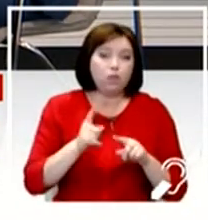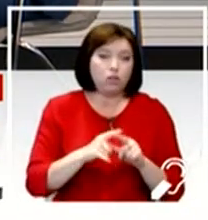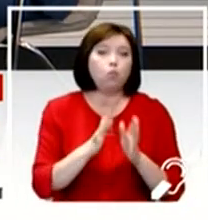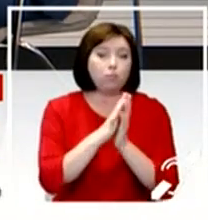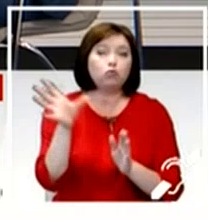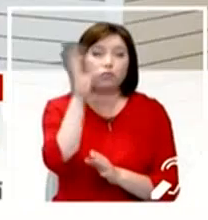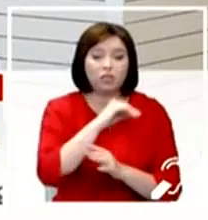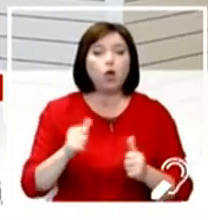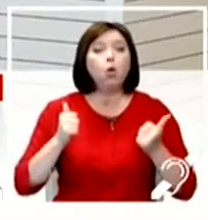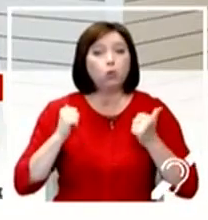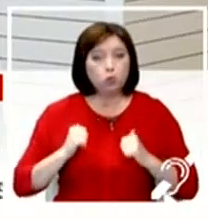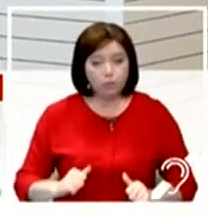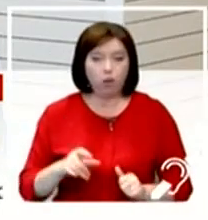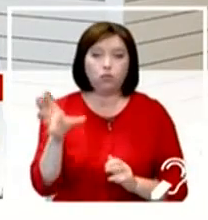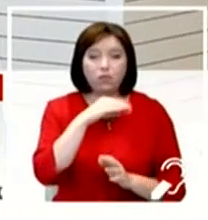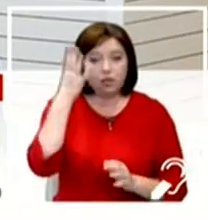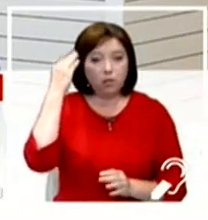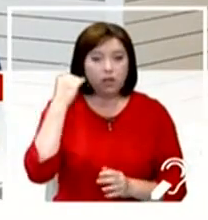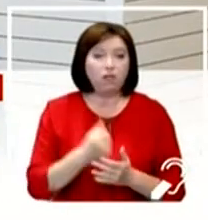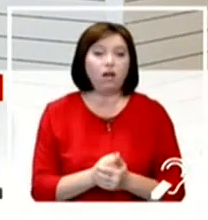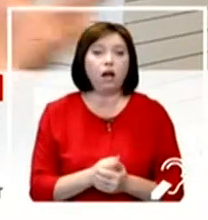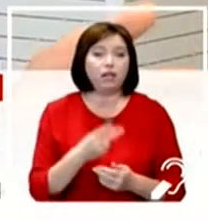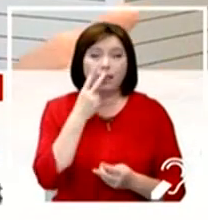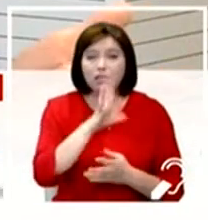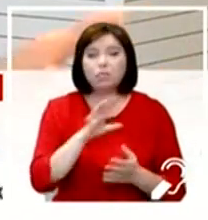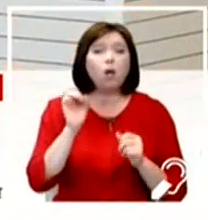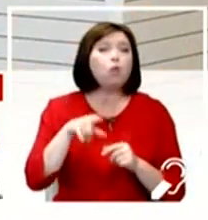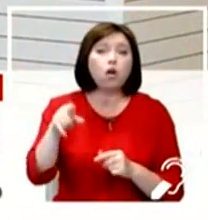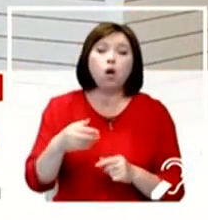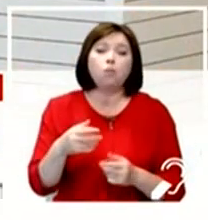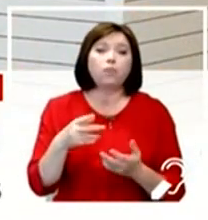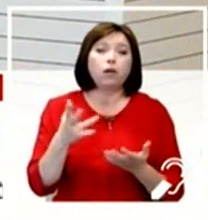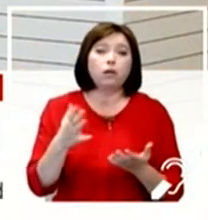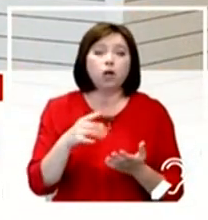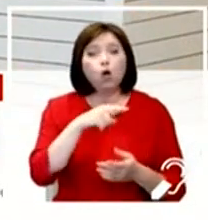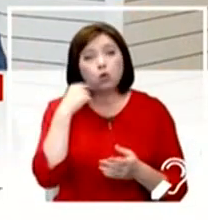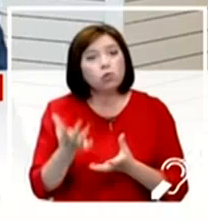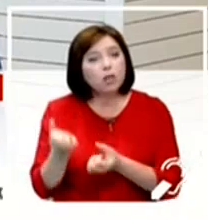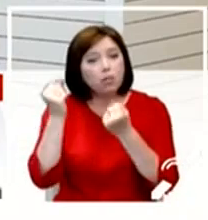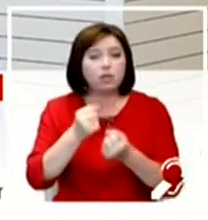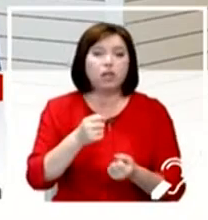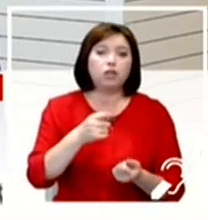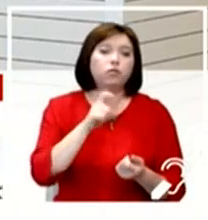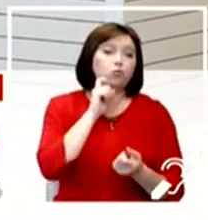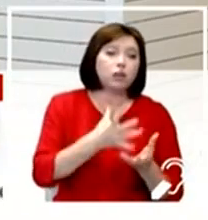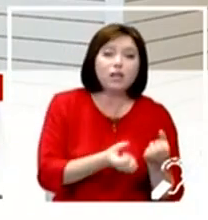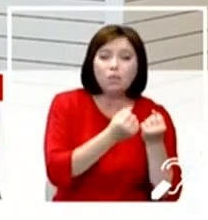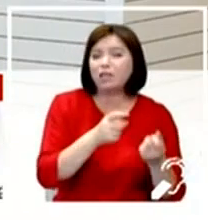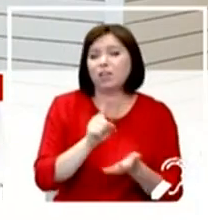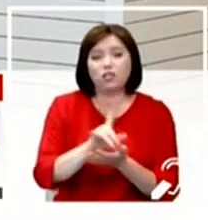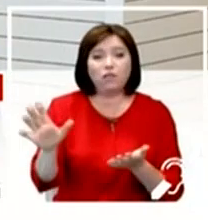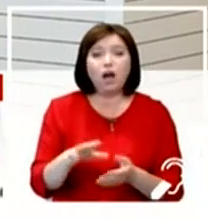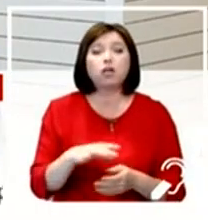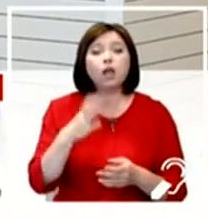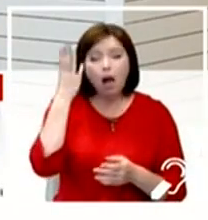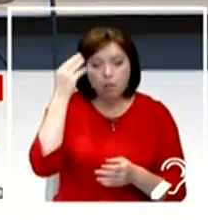încredere pentru toți moldovenii Indiferent De ce preferințe politică au sau ce limbă vorbesc acasă că Republica Moldova nu este în acest moment